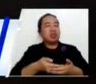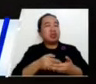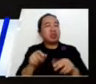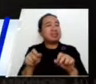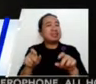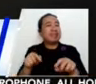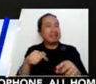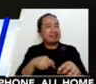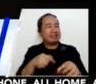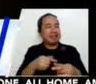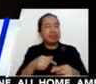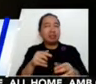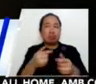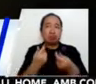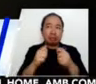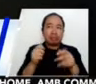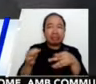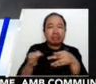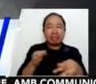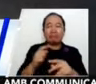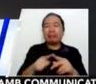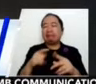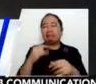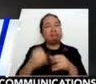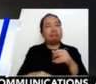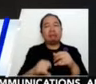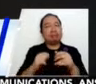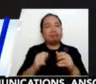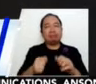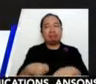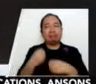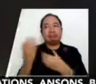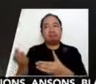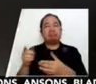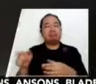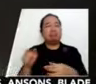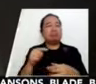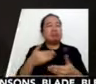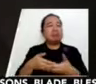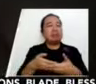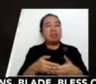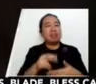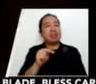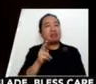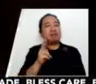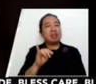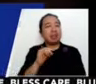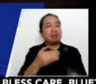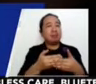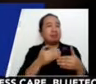kumadrona pero sa huli ay ibinigay rin niya ang baby sa NBI bago siya tuluyang inaresto.